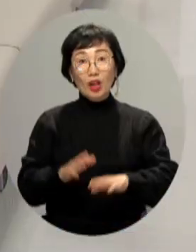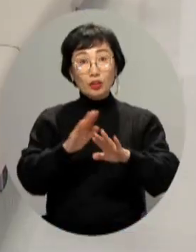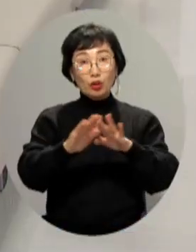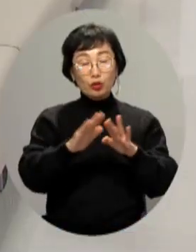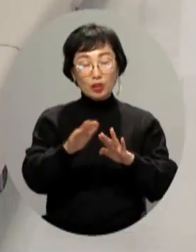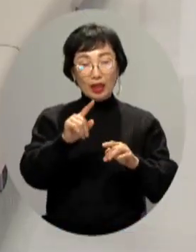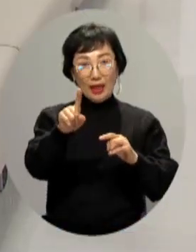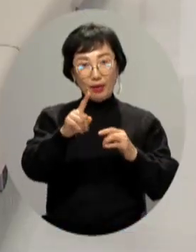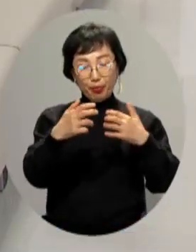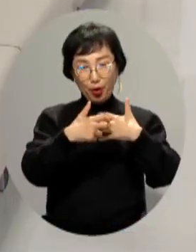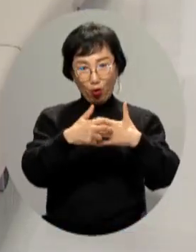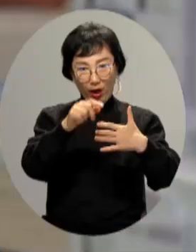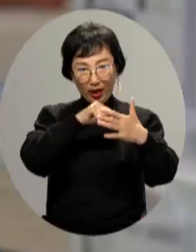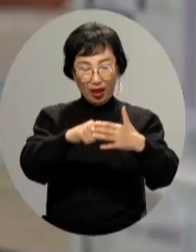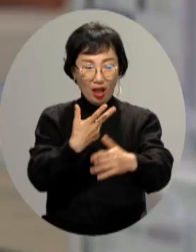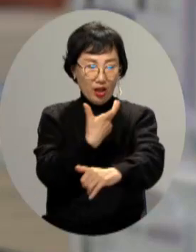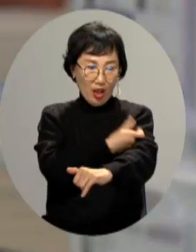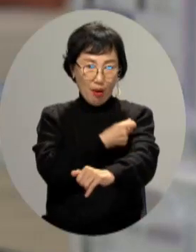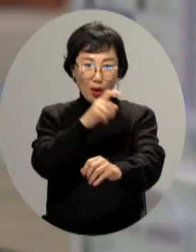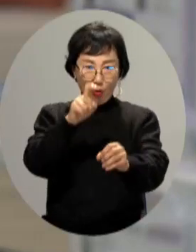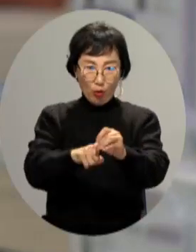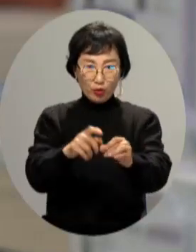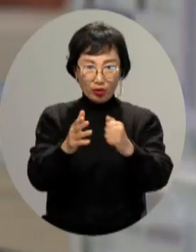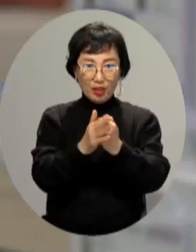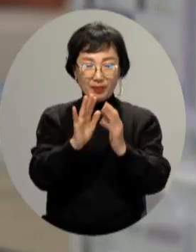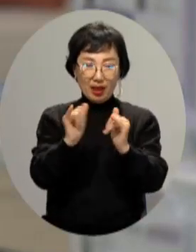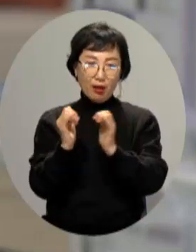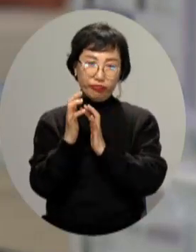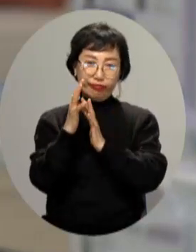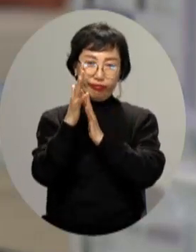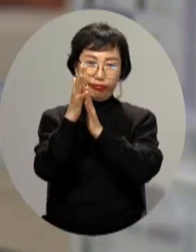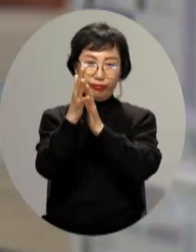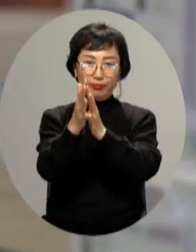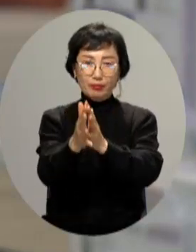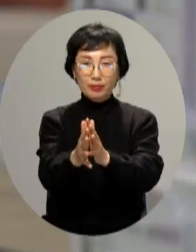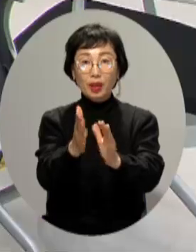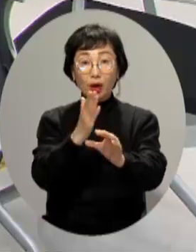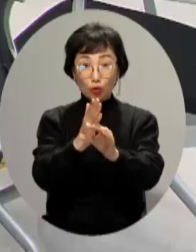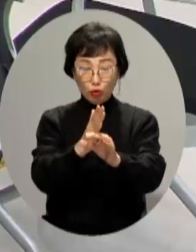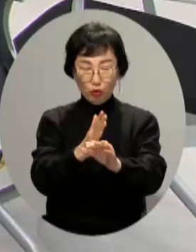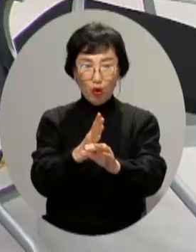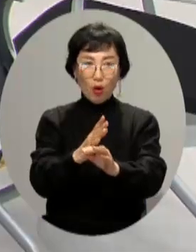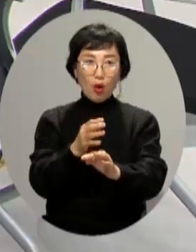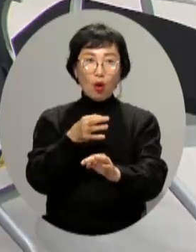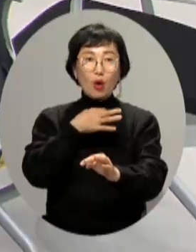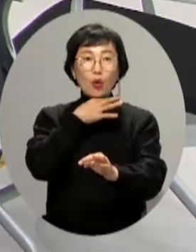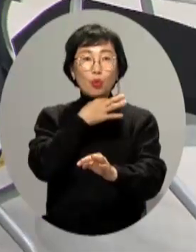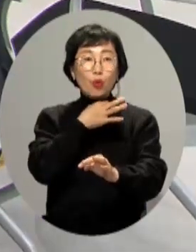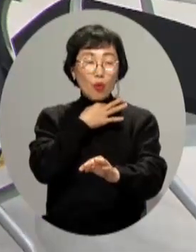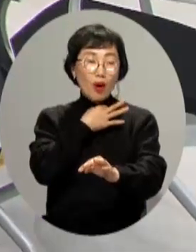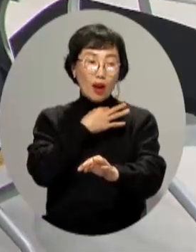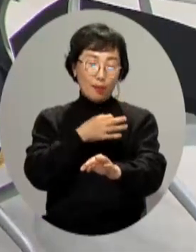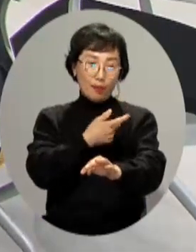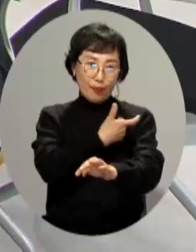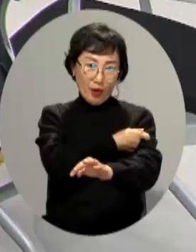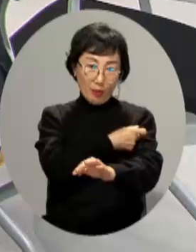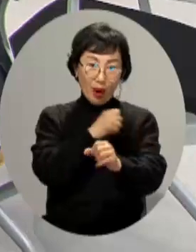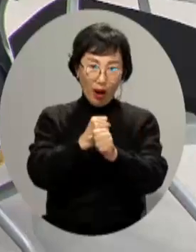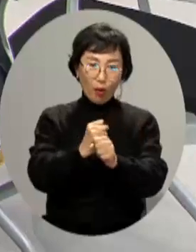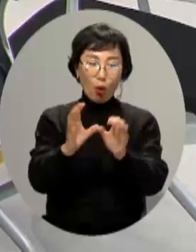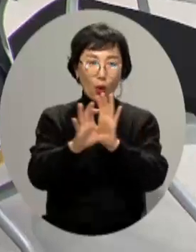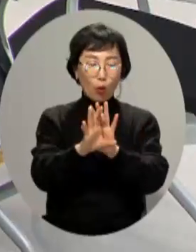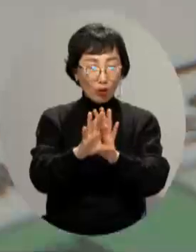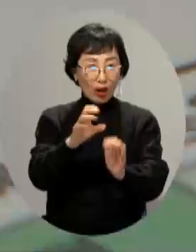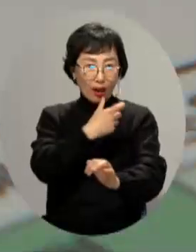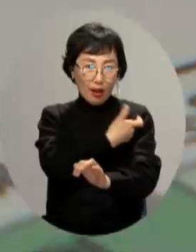전주의 한 병원의 예방접종 코너가 인파로 북적입니다. 독감 예방접종과 코로나19 예방접종을